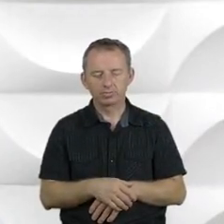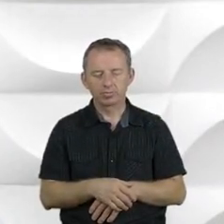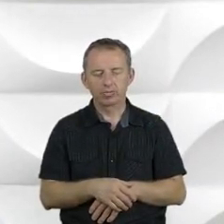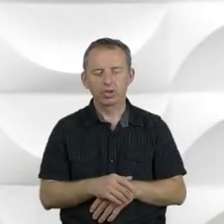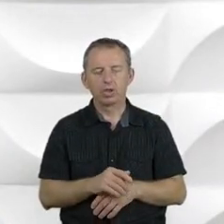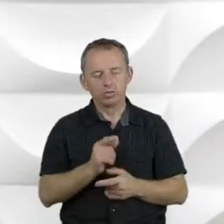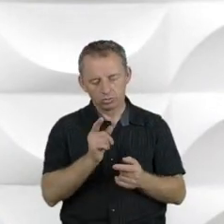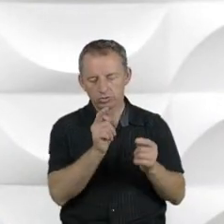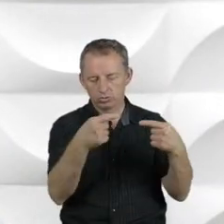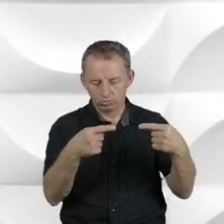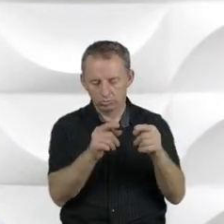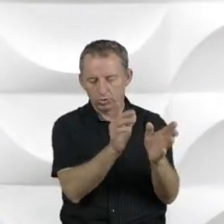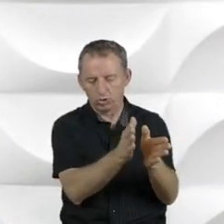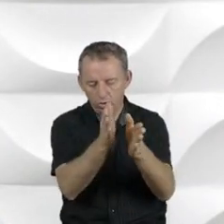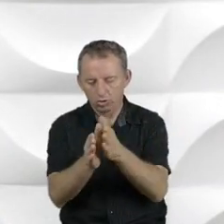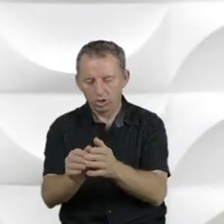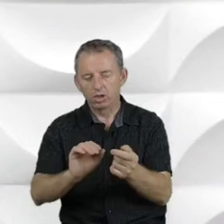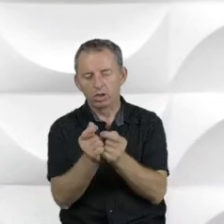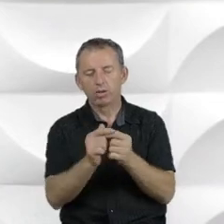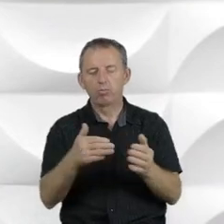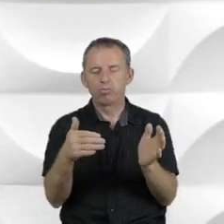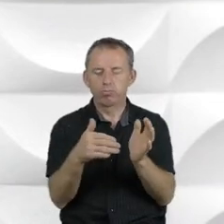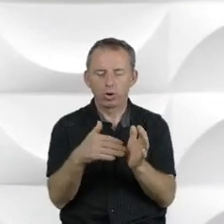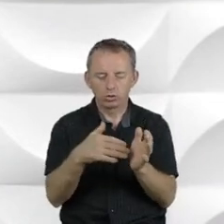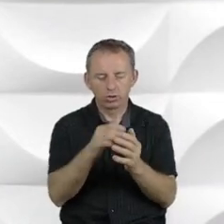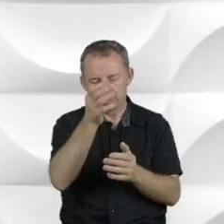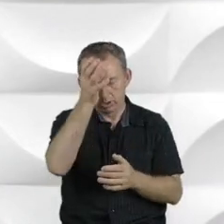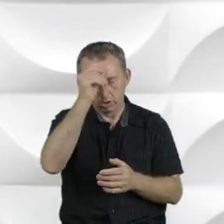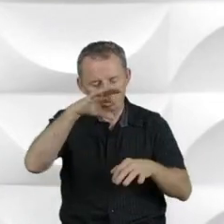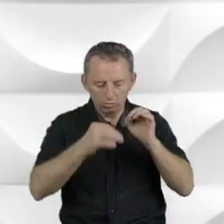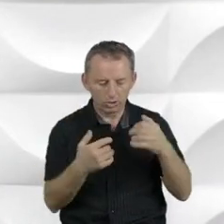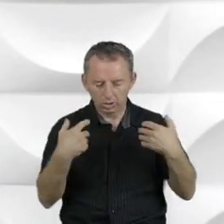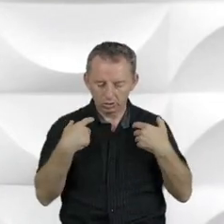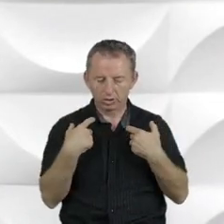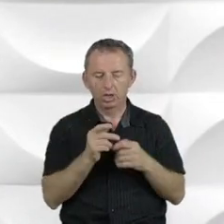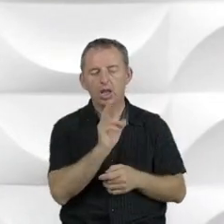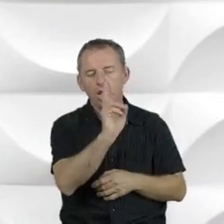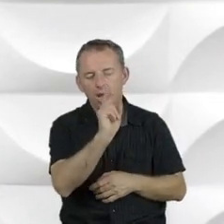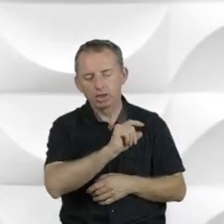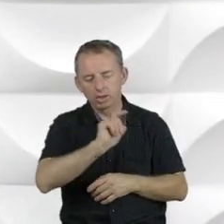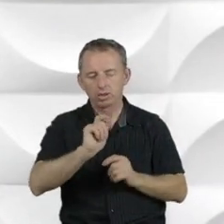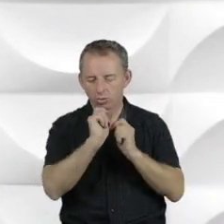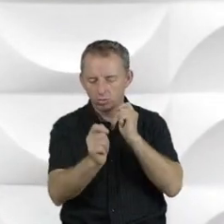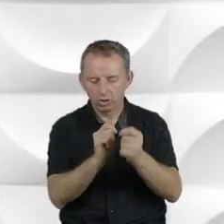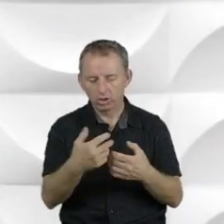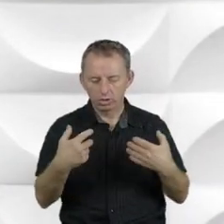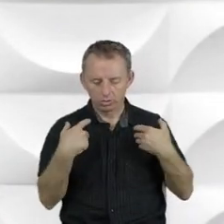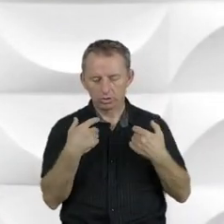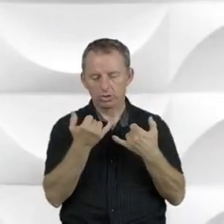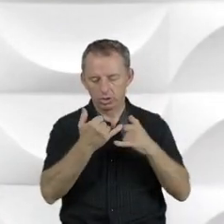stosownie do naszych potrzeb, bo każda z nas jest inna.